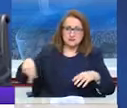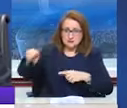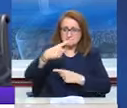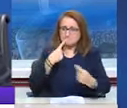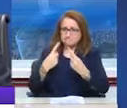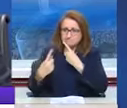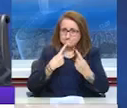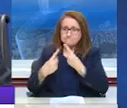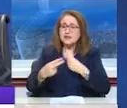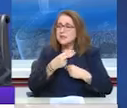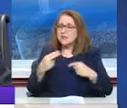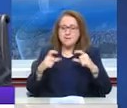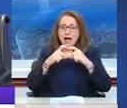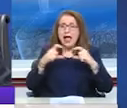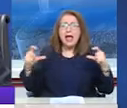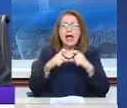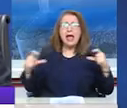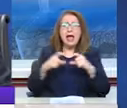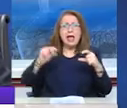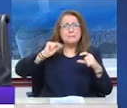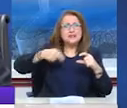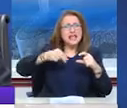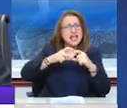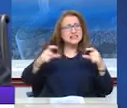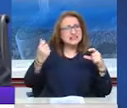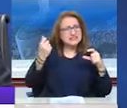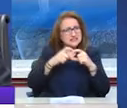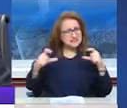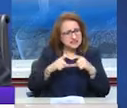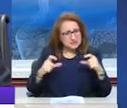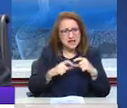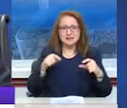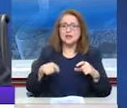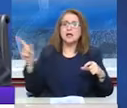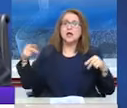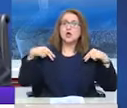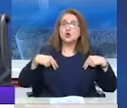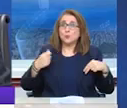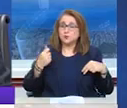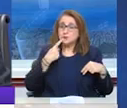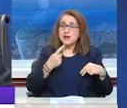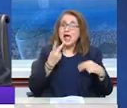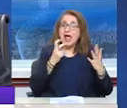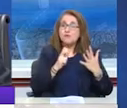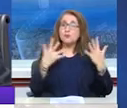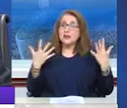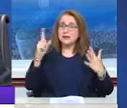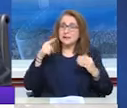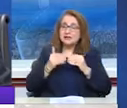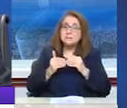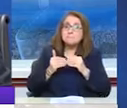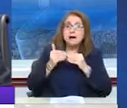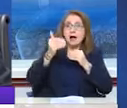λύση στο ζήτημα των επιταγών. Όπως ξέρετε, έχει ανακοινωθεί από τον κύριο Υφυπουργό Οικονομικών 75 μέρες παράταση